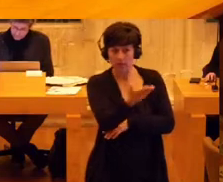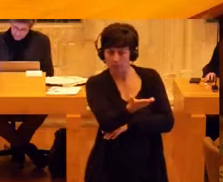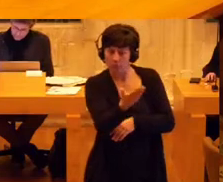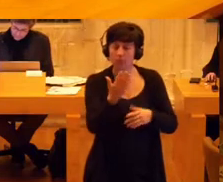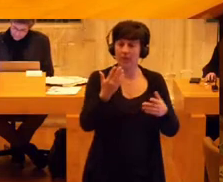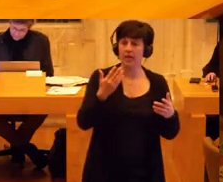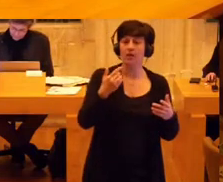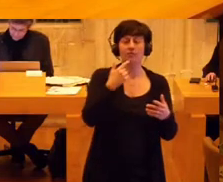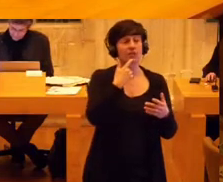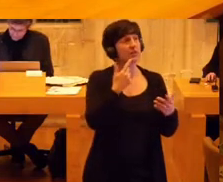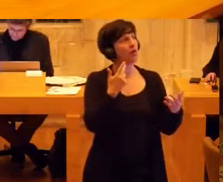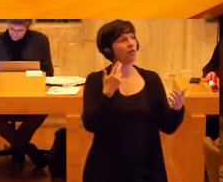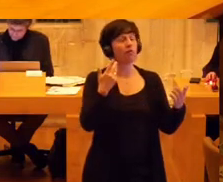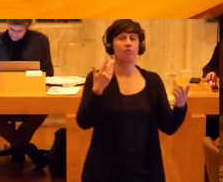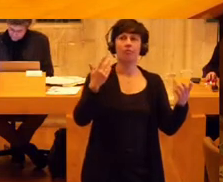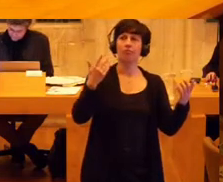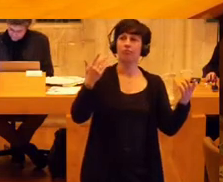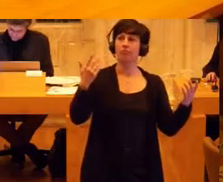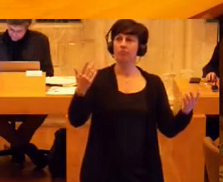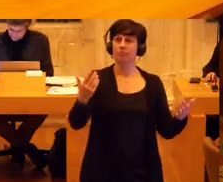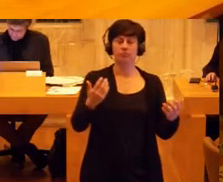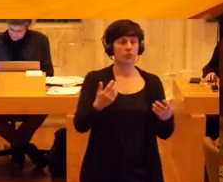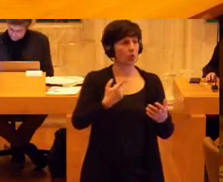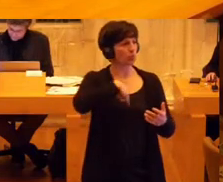absolument pas question,